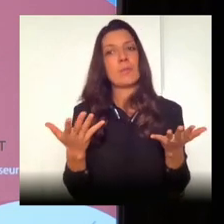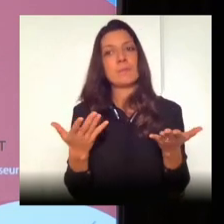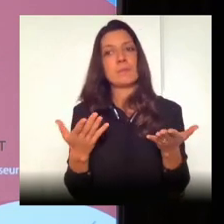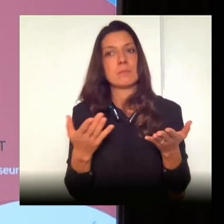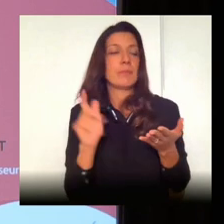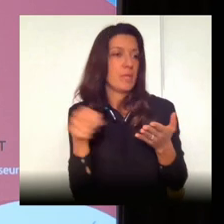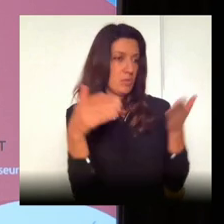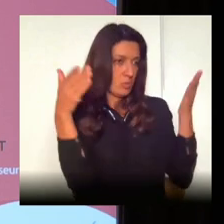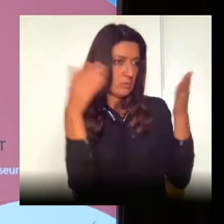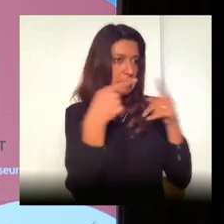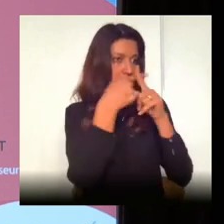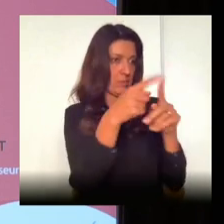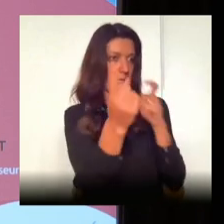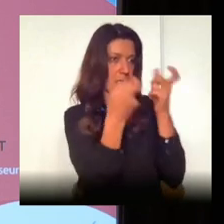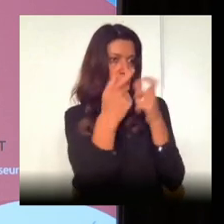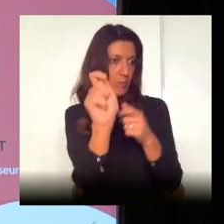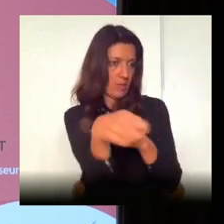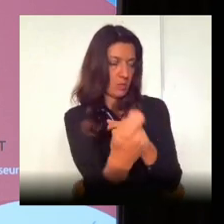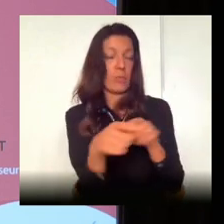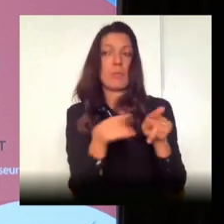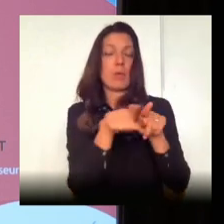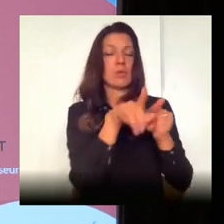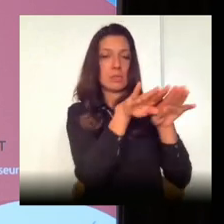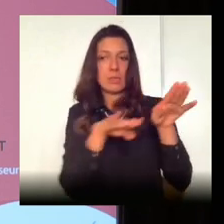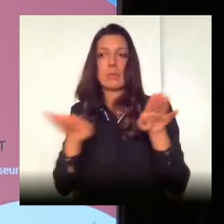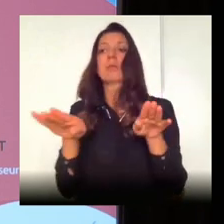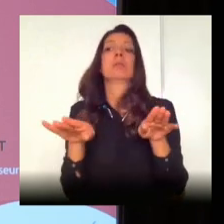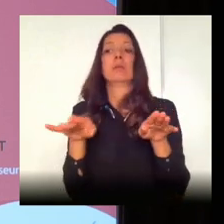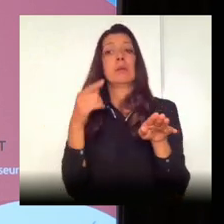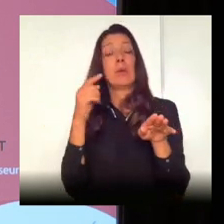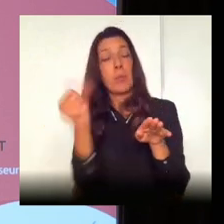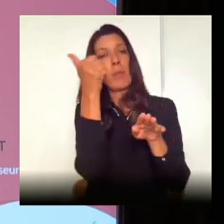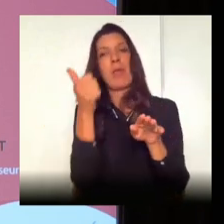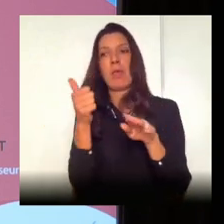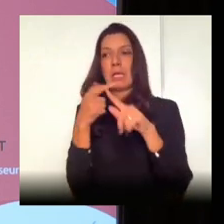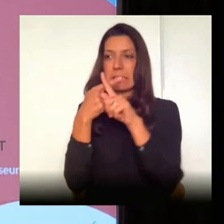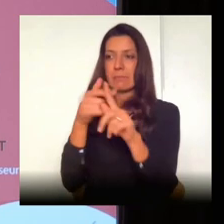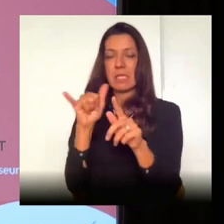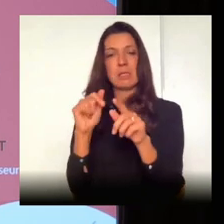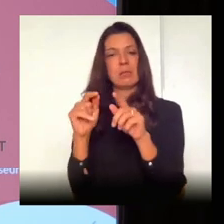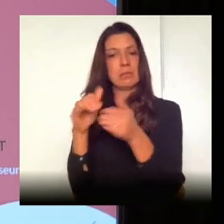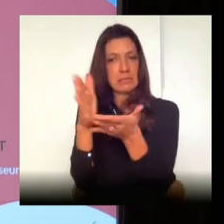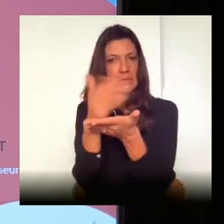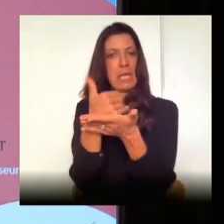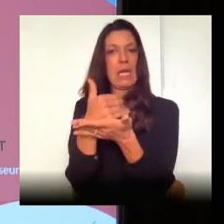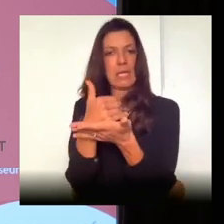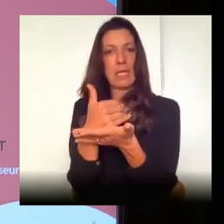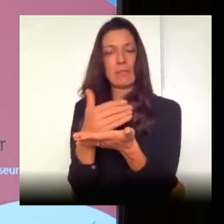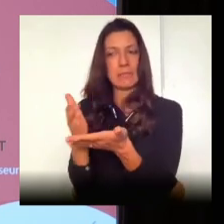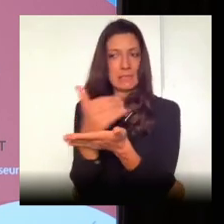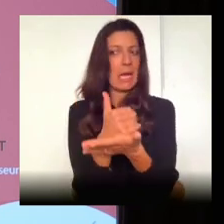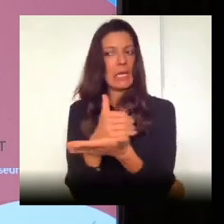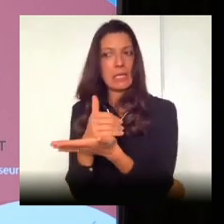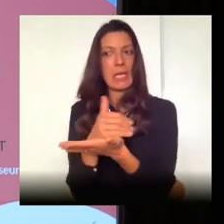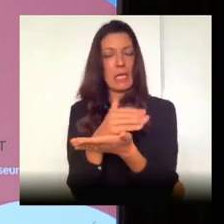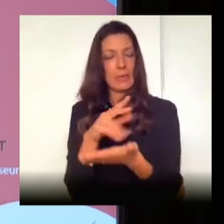j'aurai peut-être l'occasion d'en parler, mais on le travaille d'abord pour nos salariés. Et on a toujours eu une politique extrêmement